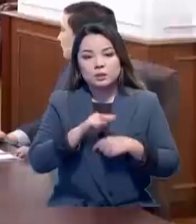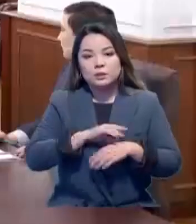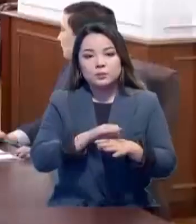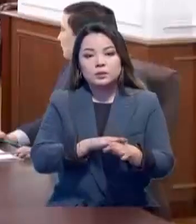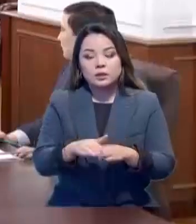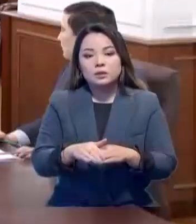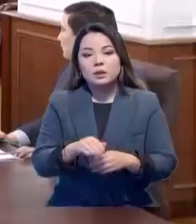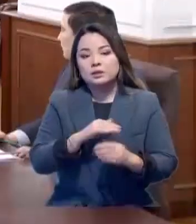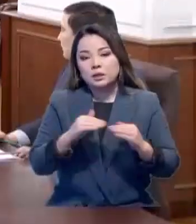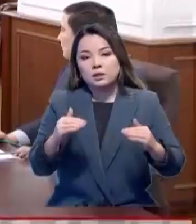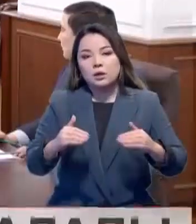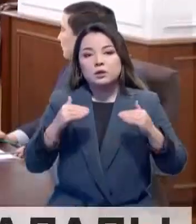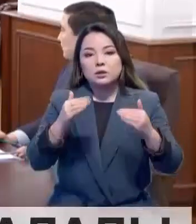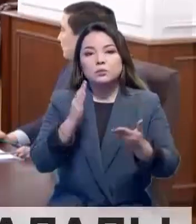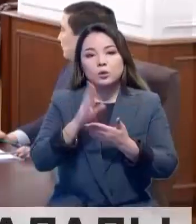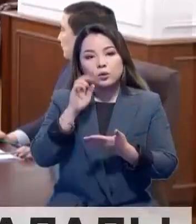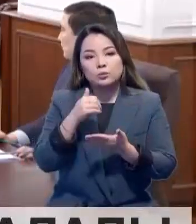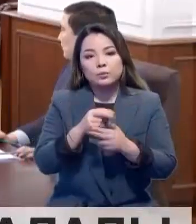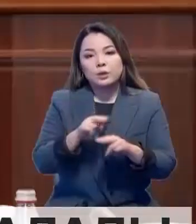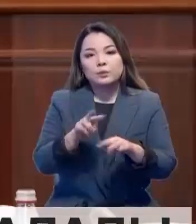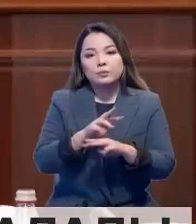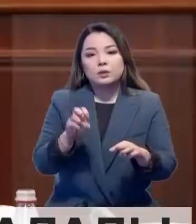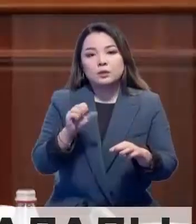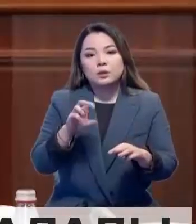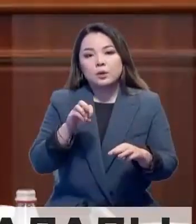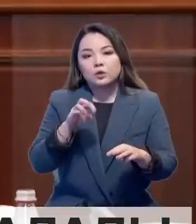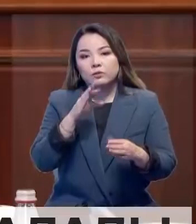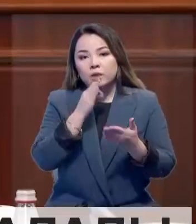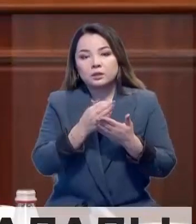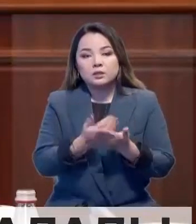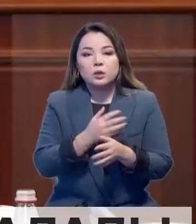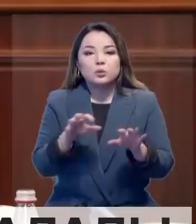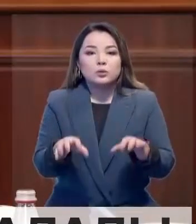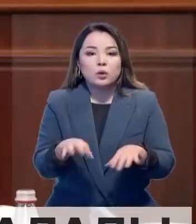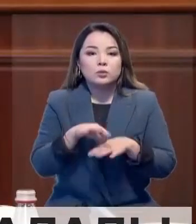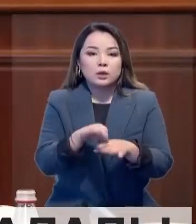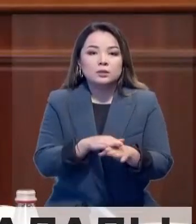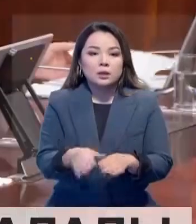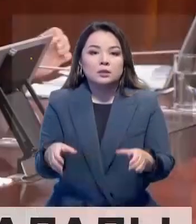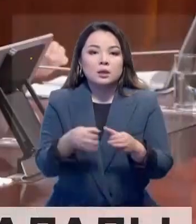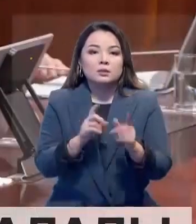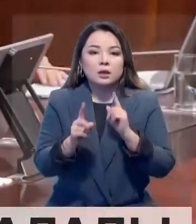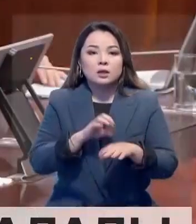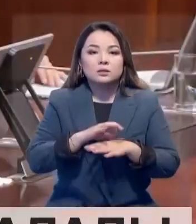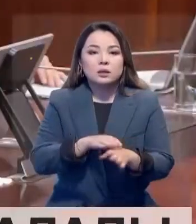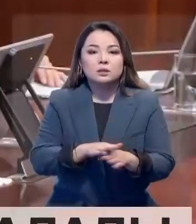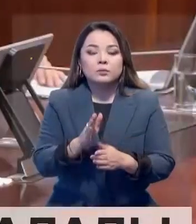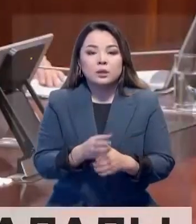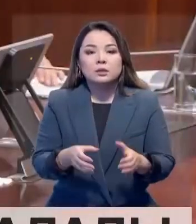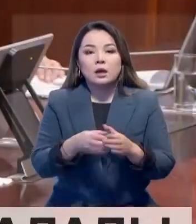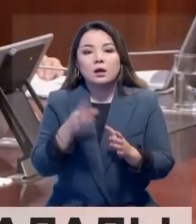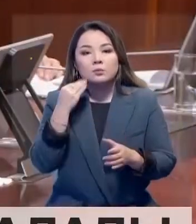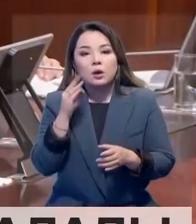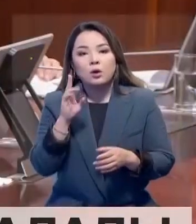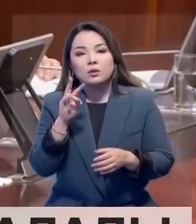іс-қимыл деңгейін арттырады. Бұл туралы үкіметте премьер-министр Әлихан Смайыловтың төрағалығымен өткен кеңесте айтылды. Кеңесте Алматы